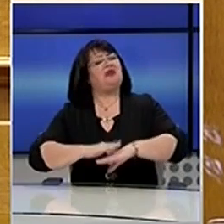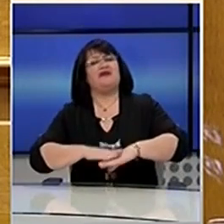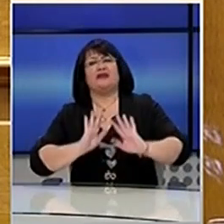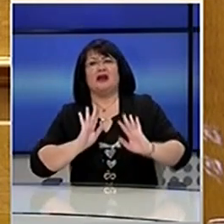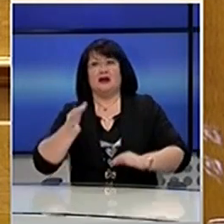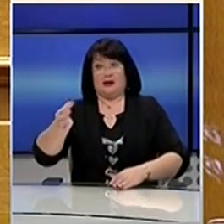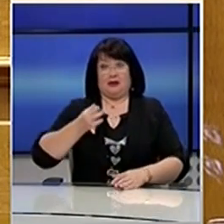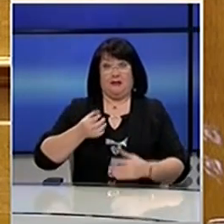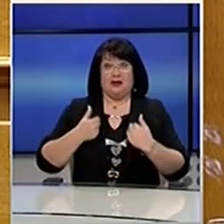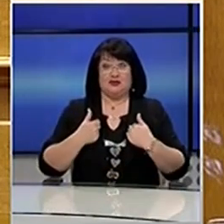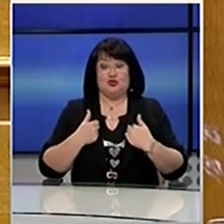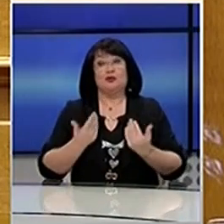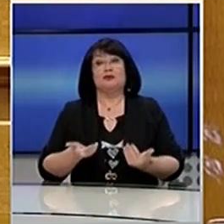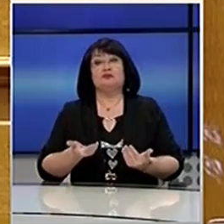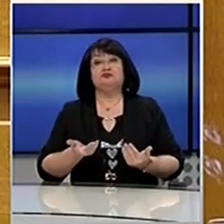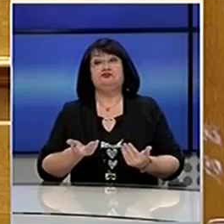Μας είπατε,